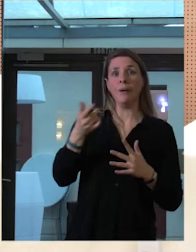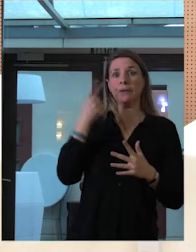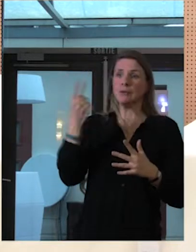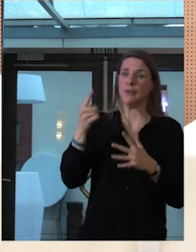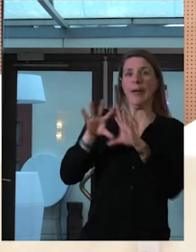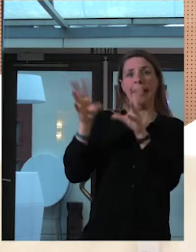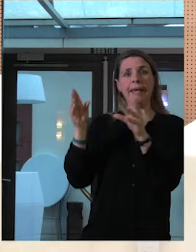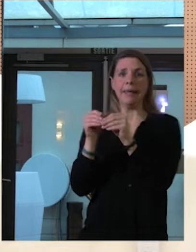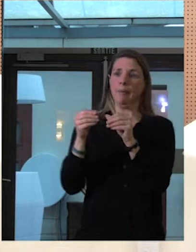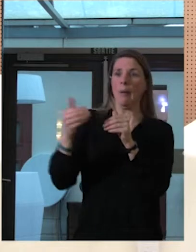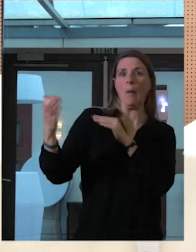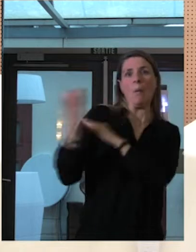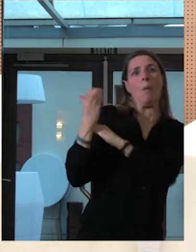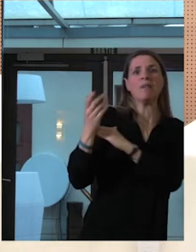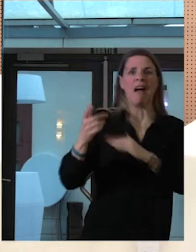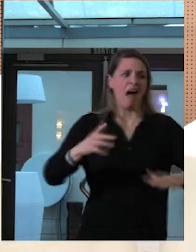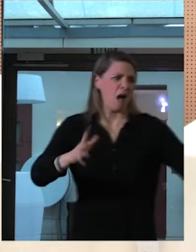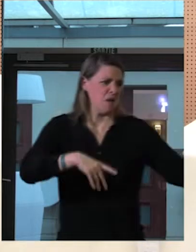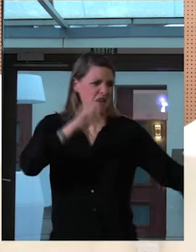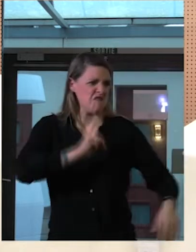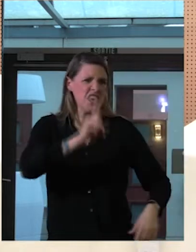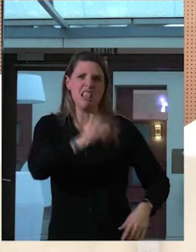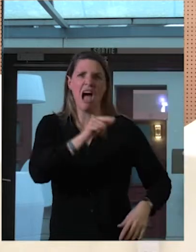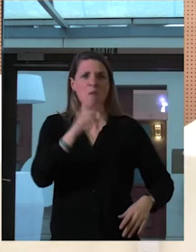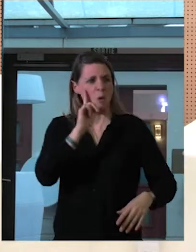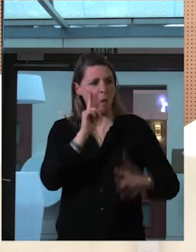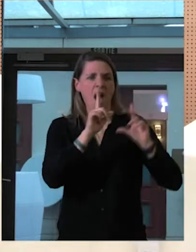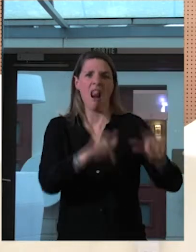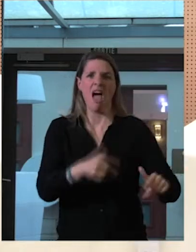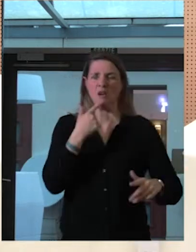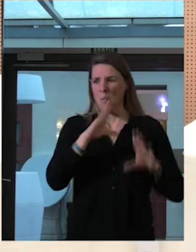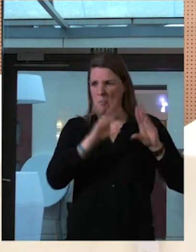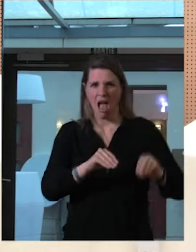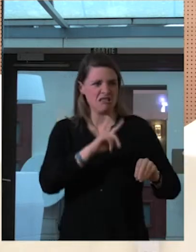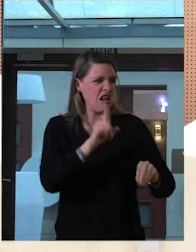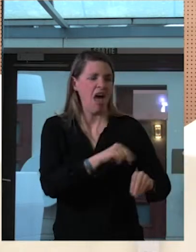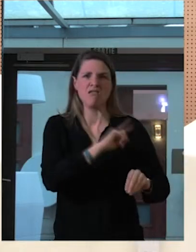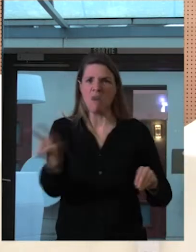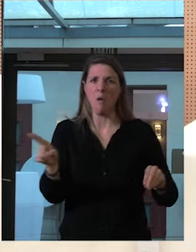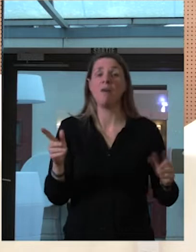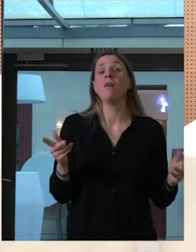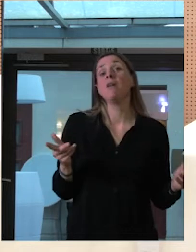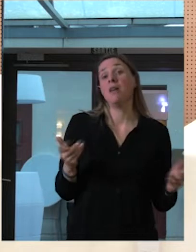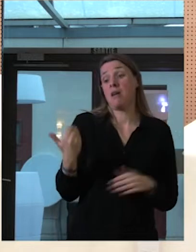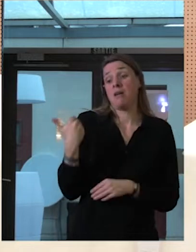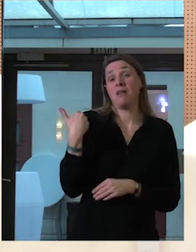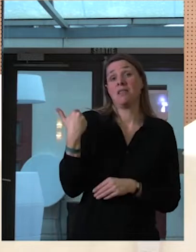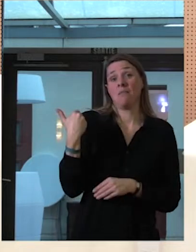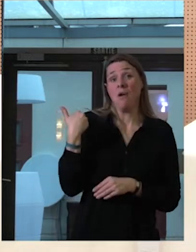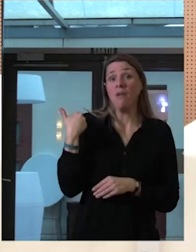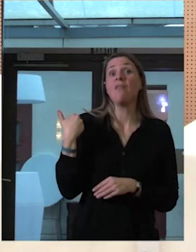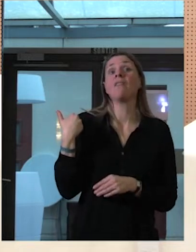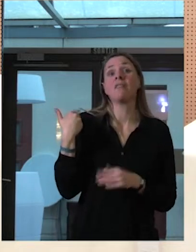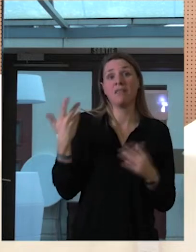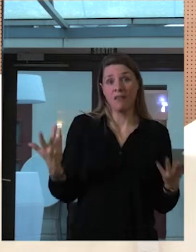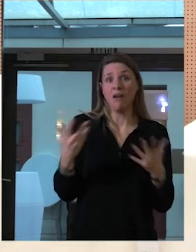adverses, notamment, qui étaient tout de suite là, ah mais il y a une fille, mais qu'est-ce qu'elle fait là, enfin, c'est pas sa place. Et c'est en fait très récemment, avec notamment l'apparition